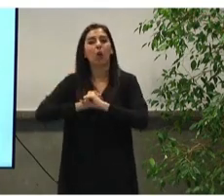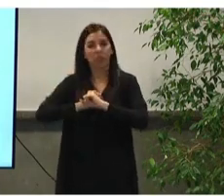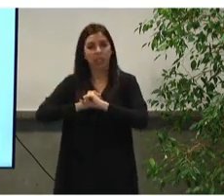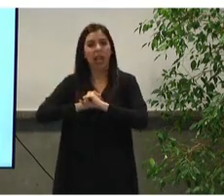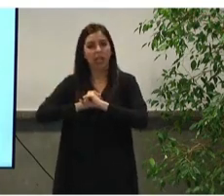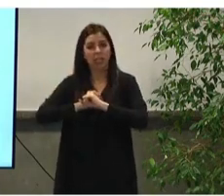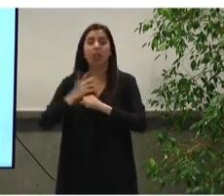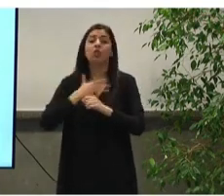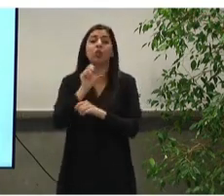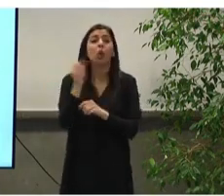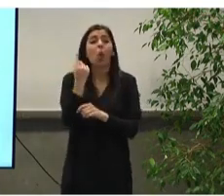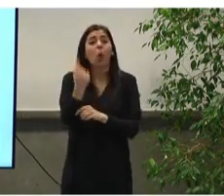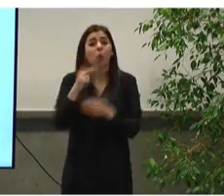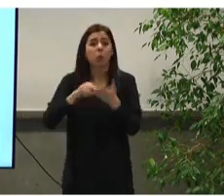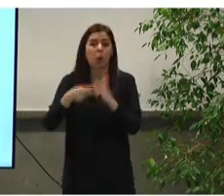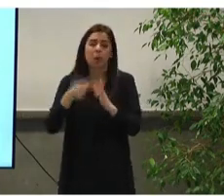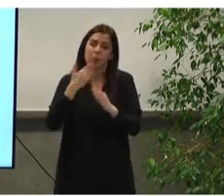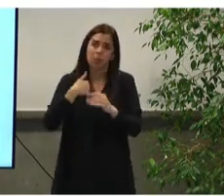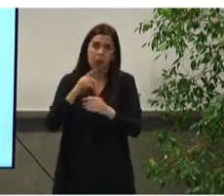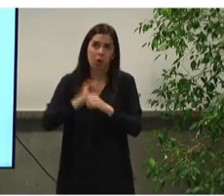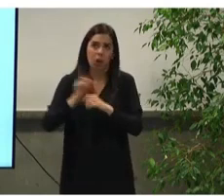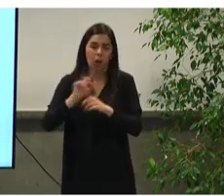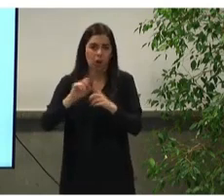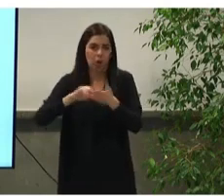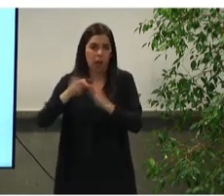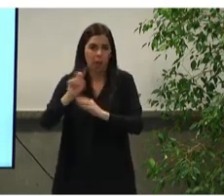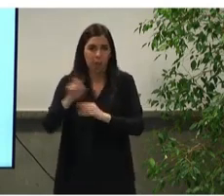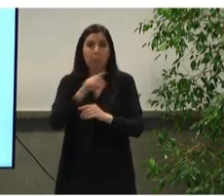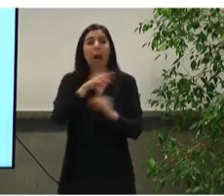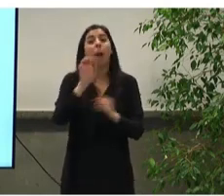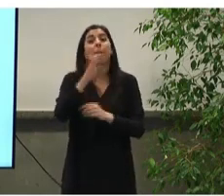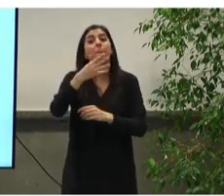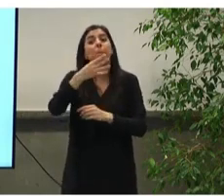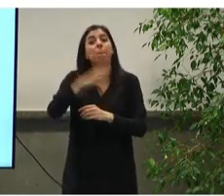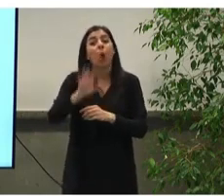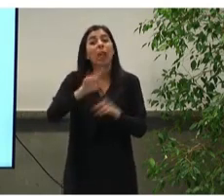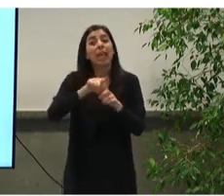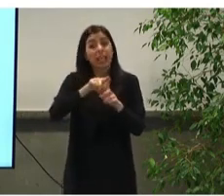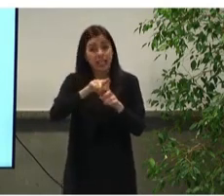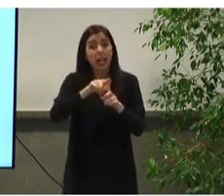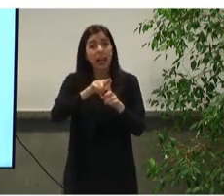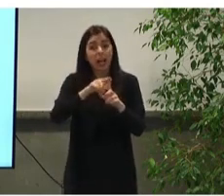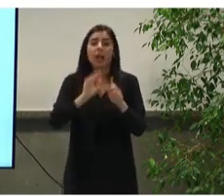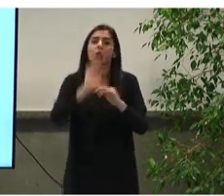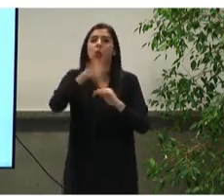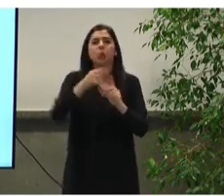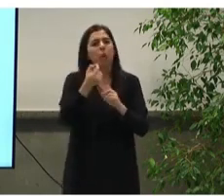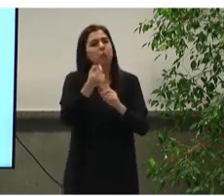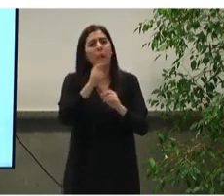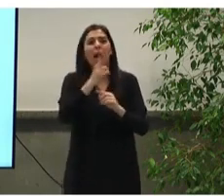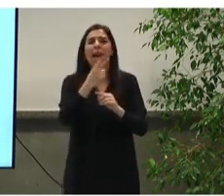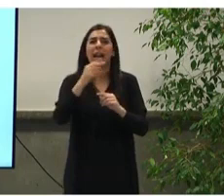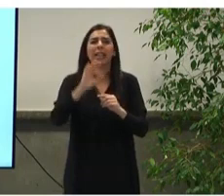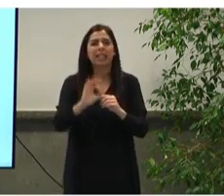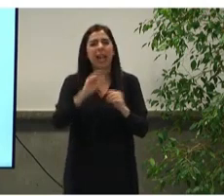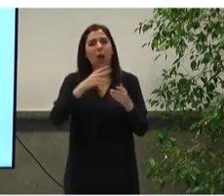un problema, che non è un problema secondo me. Il Molise è l'unica regione che supera di poco R0 uguale a 1, ma qua credo che valga il ragionamento di prima